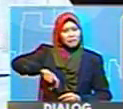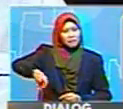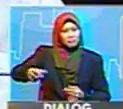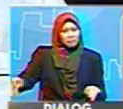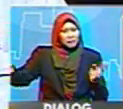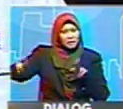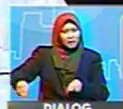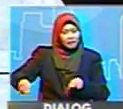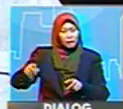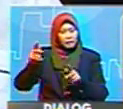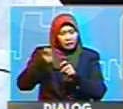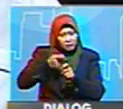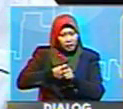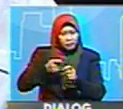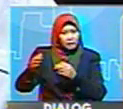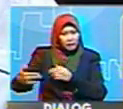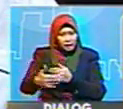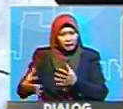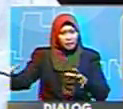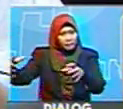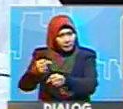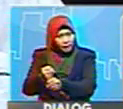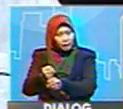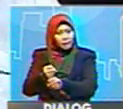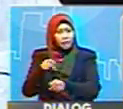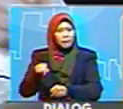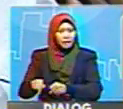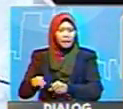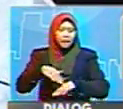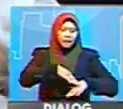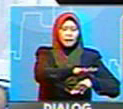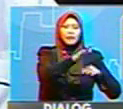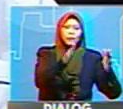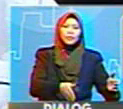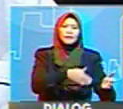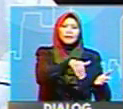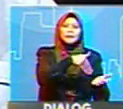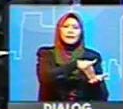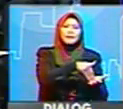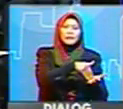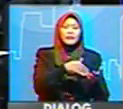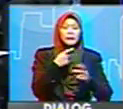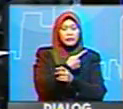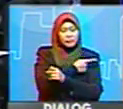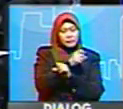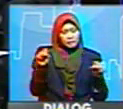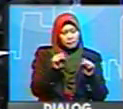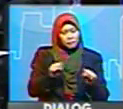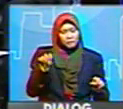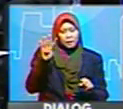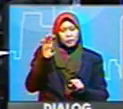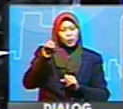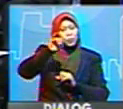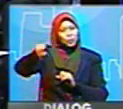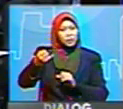perjanjiannya setiap tangkapan hantar kepada orang tengah itu perjanjian dan kita sediakan sebanyak r0 juta ya ringit